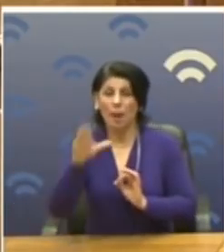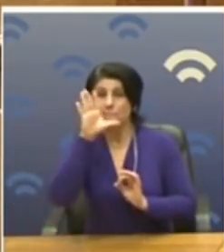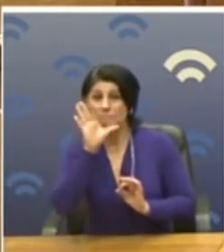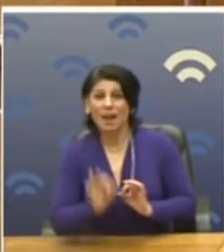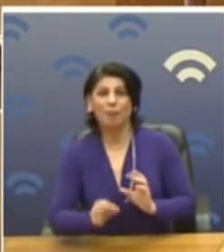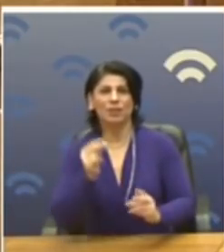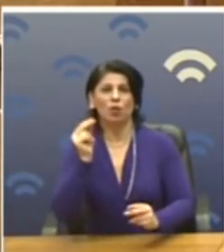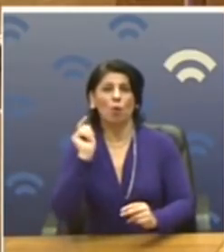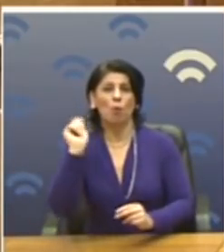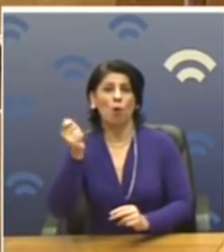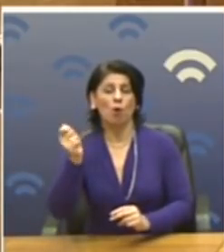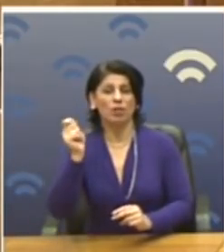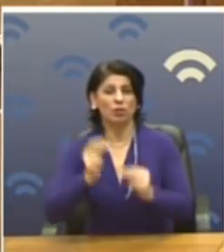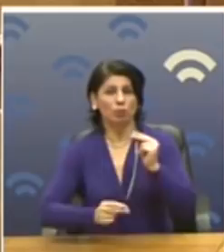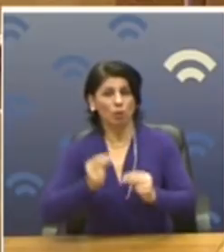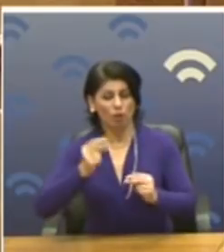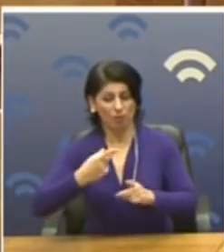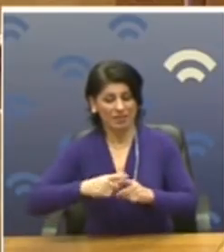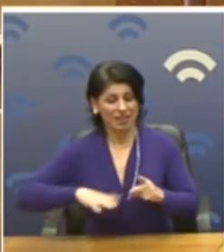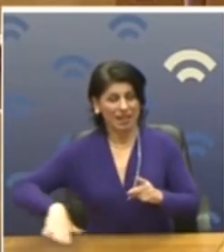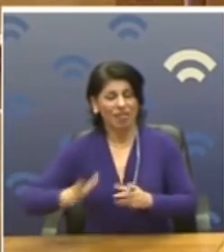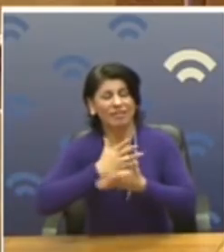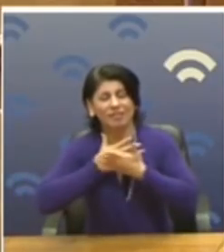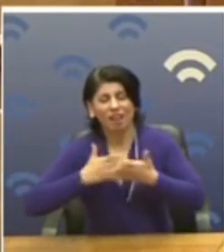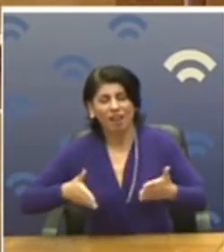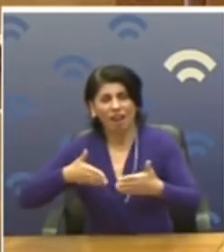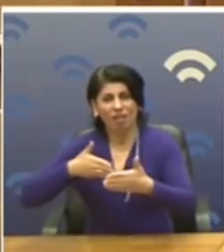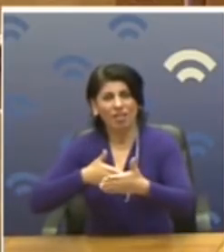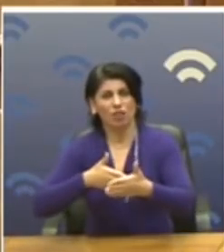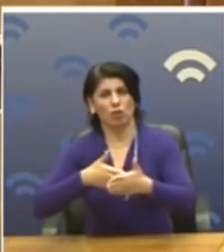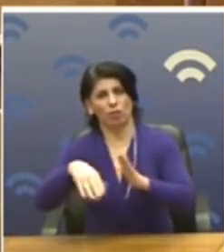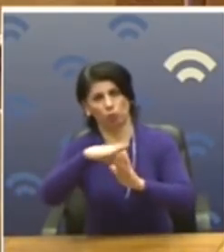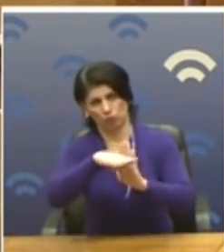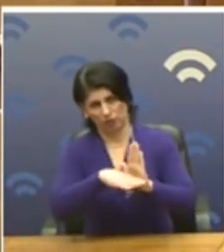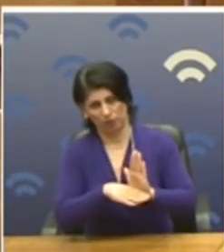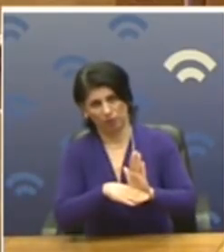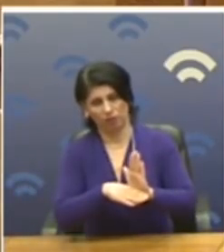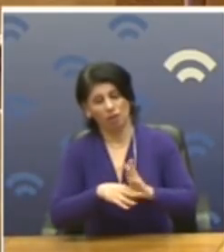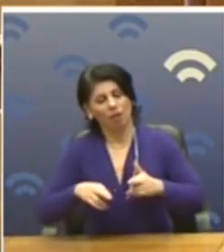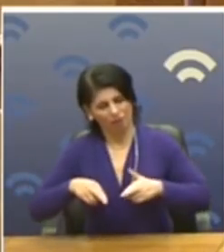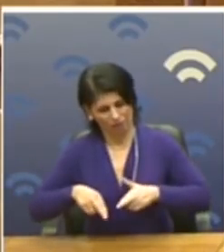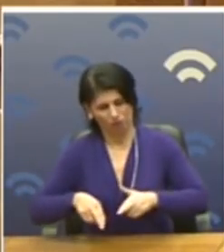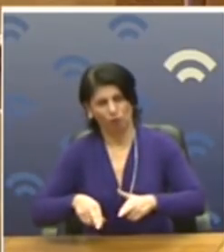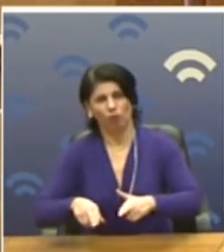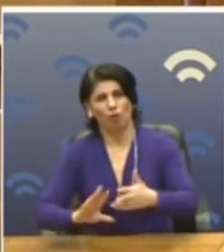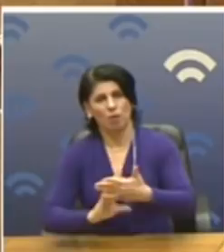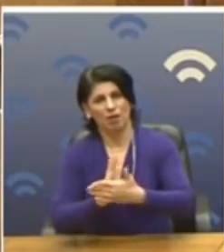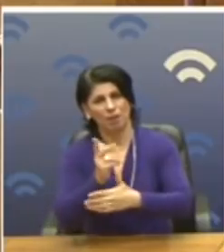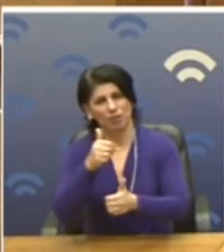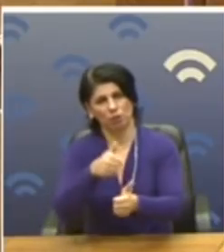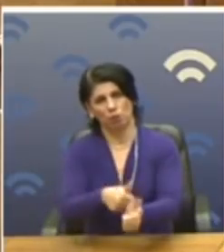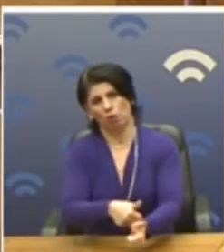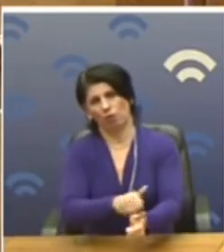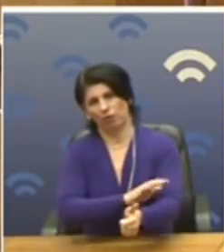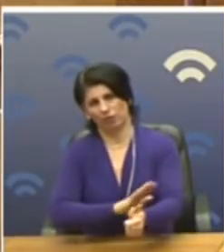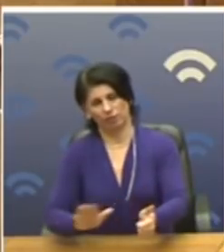της χώρας, τα τεράστια αδιέξοδα του συστήματος και του δρόμου ανάπτυξης που ακολουθείται.